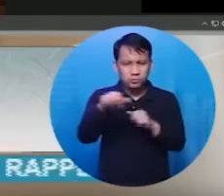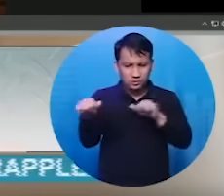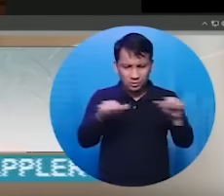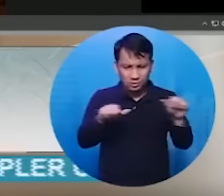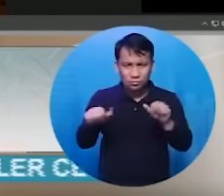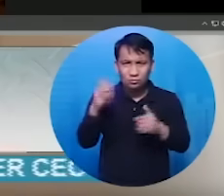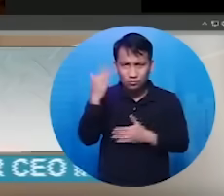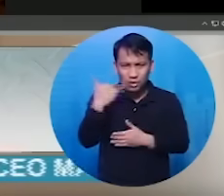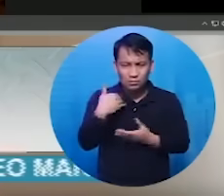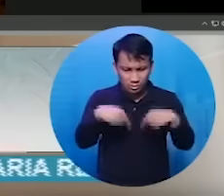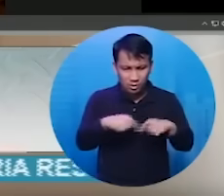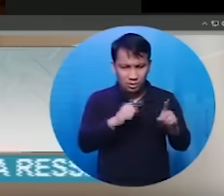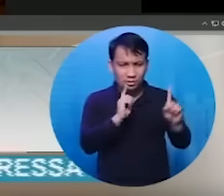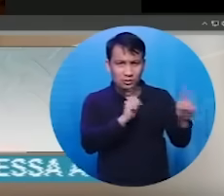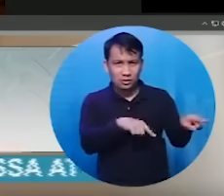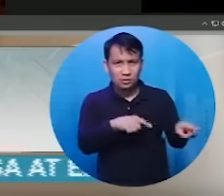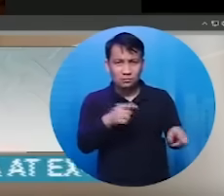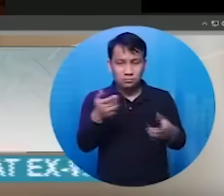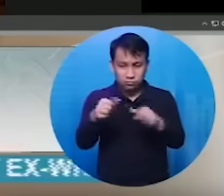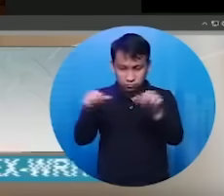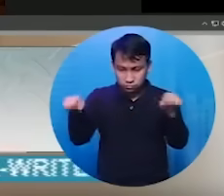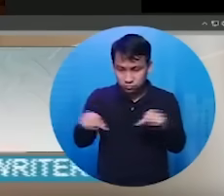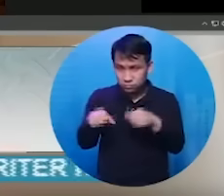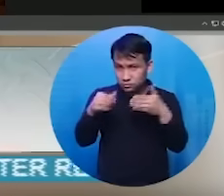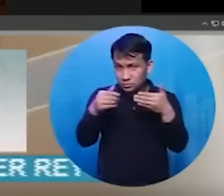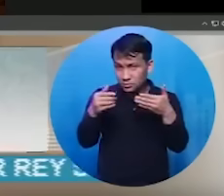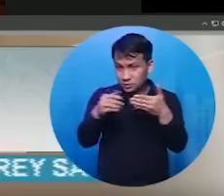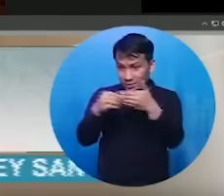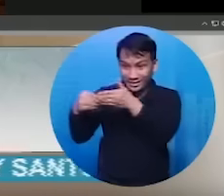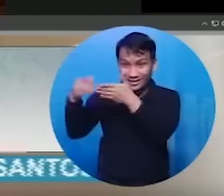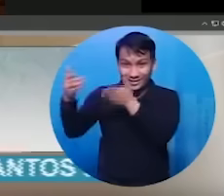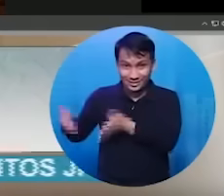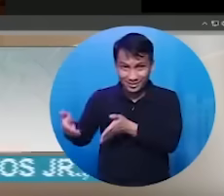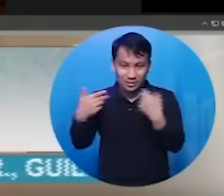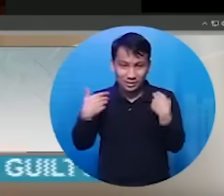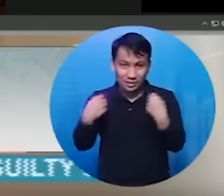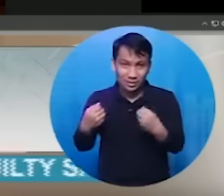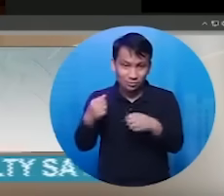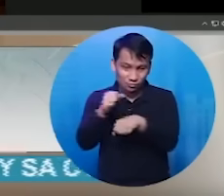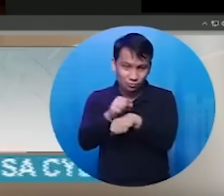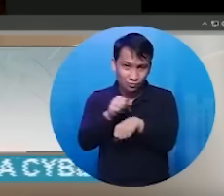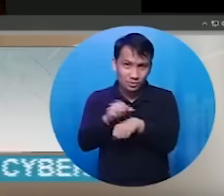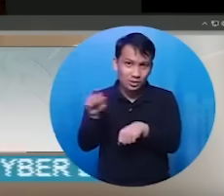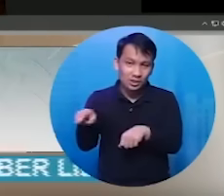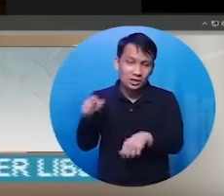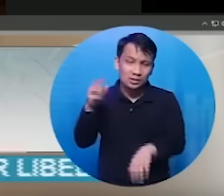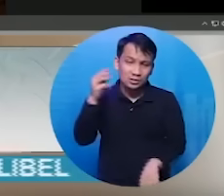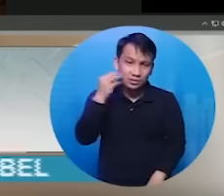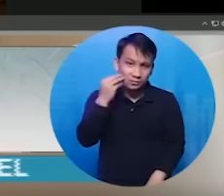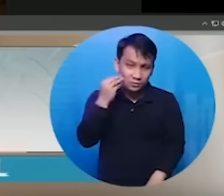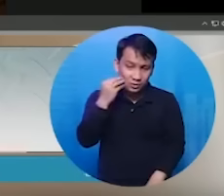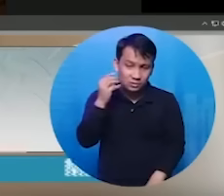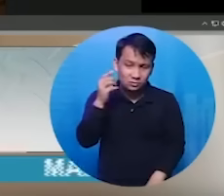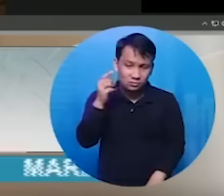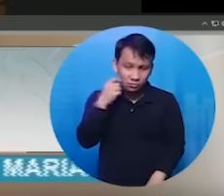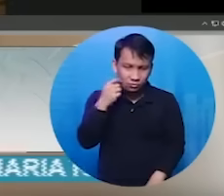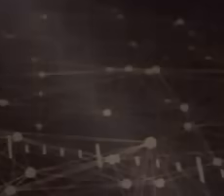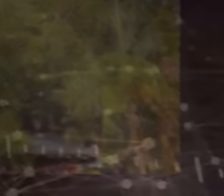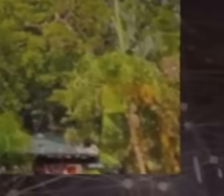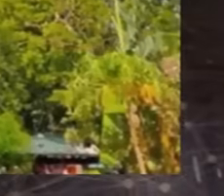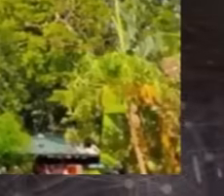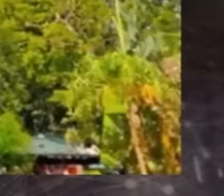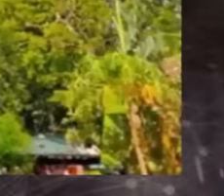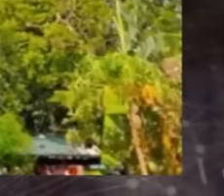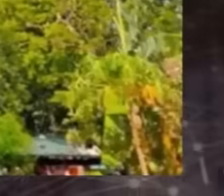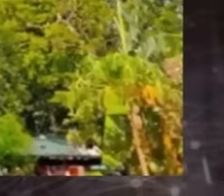ay pinatawag ko yung area leader ko doon ng health worker, si Merenciana Ledonio. So tinanong ko,